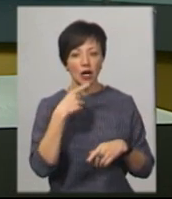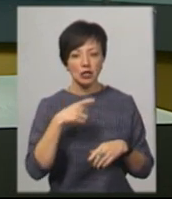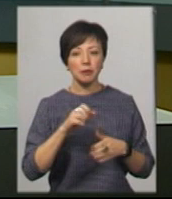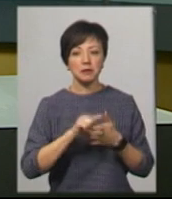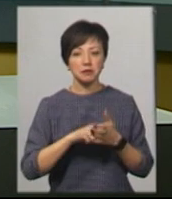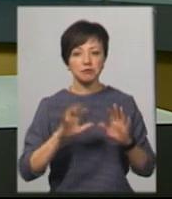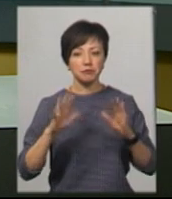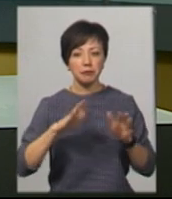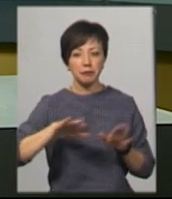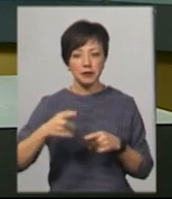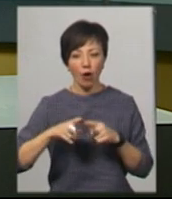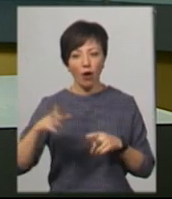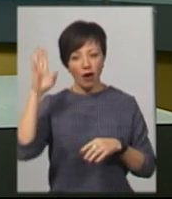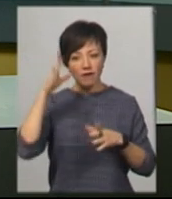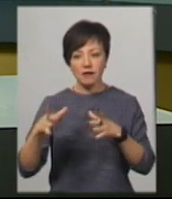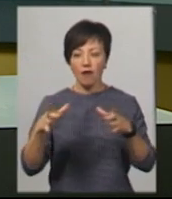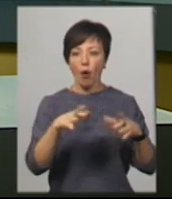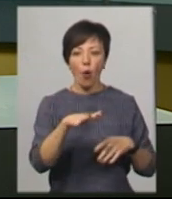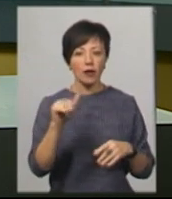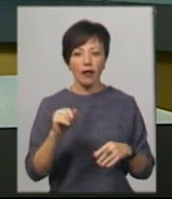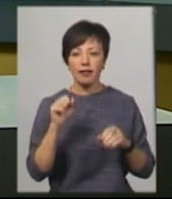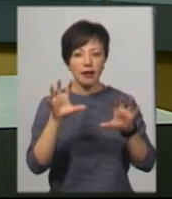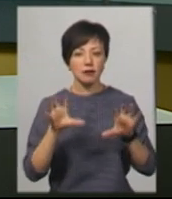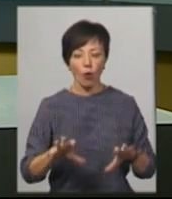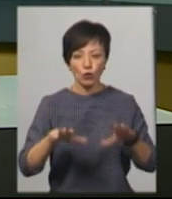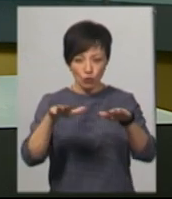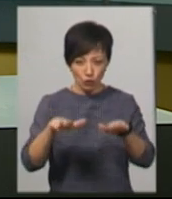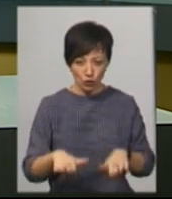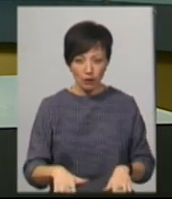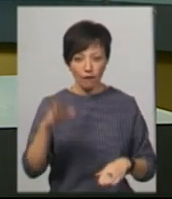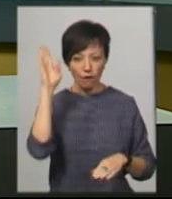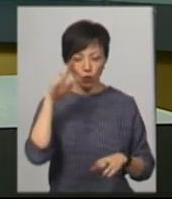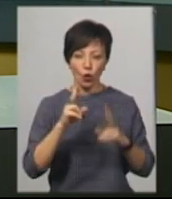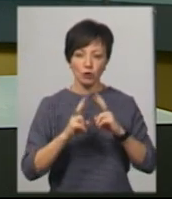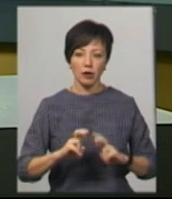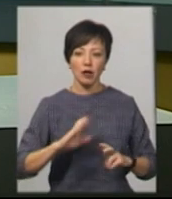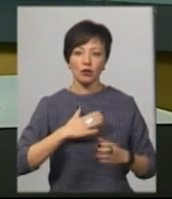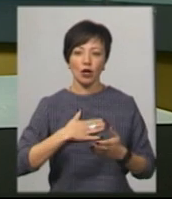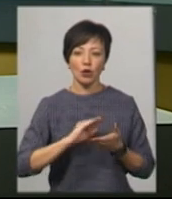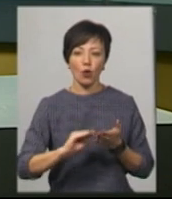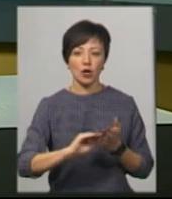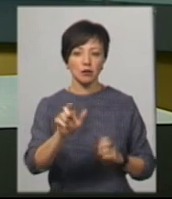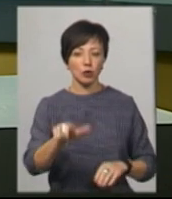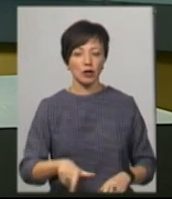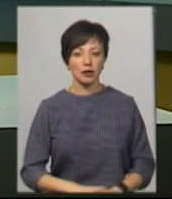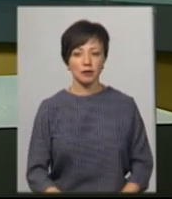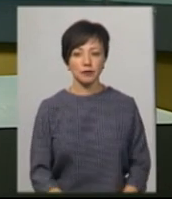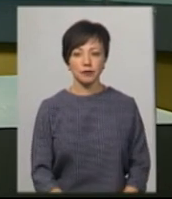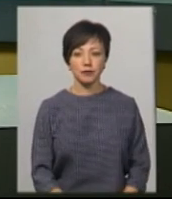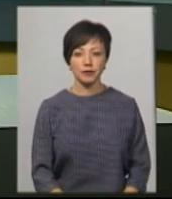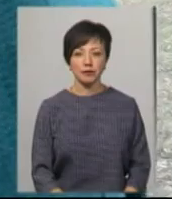того, як в ставку орендар незаконно спустив воду. Розбиралася в ситуації наша кореспондентка Неля Шпулак.